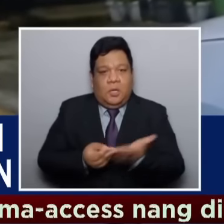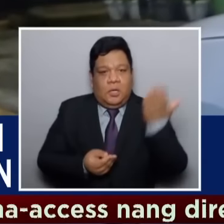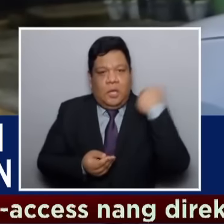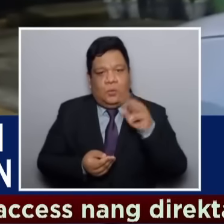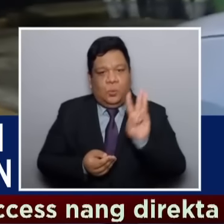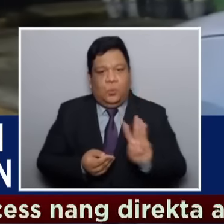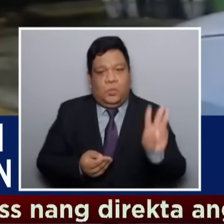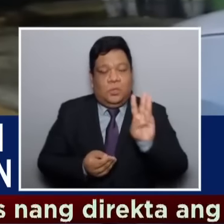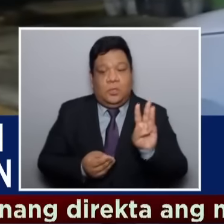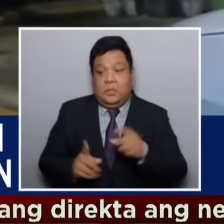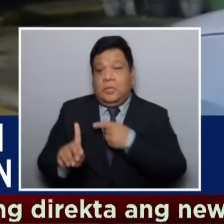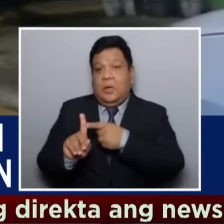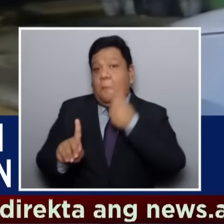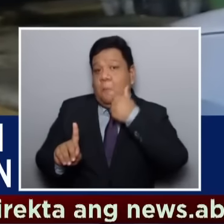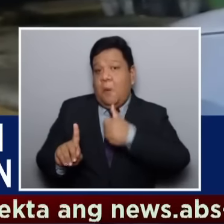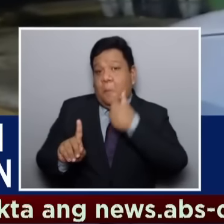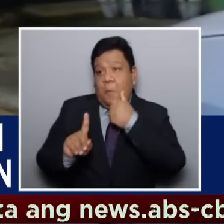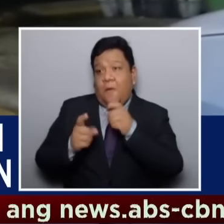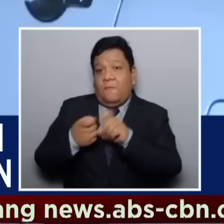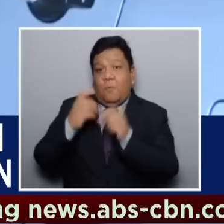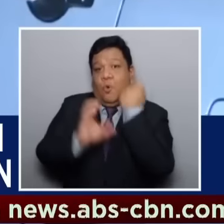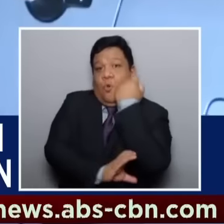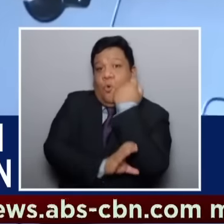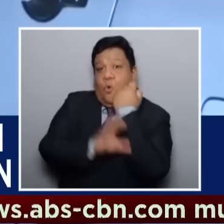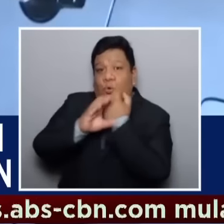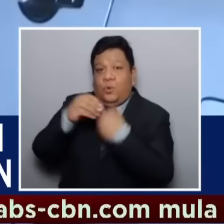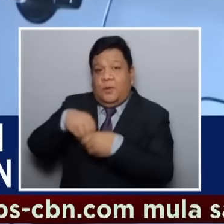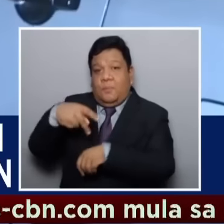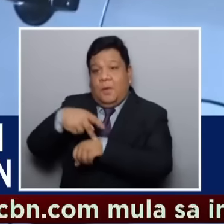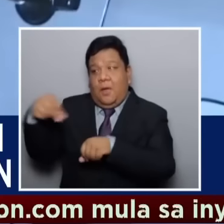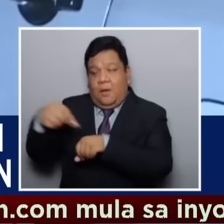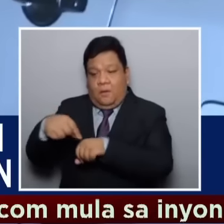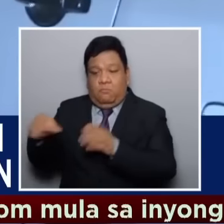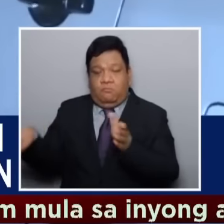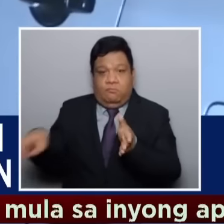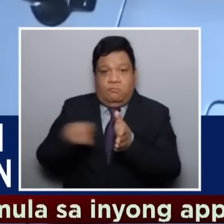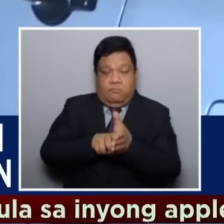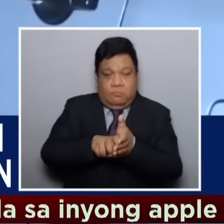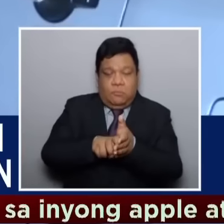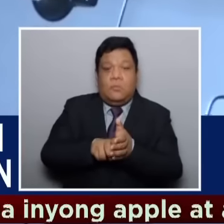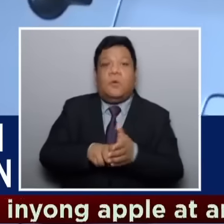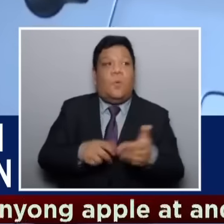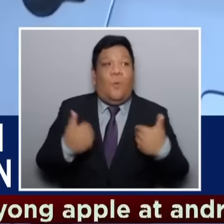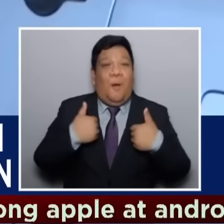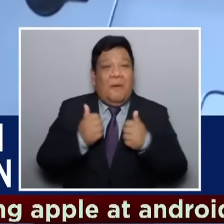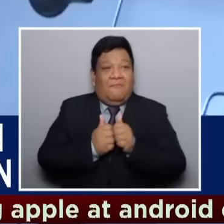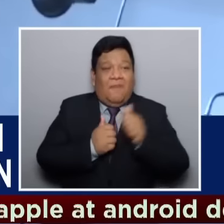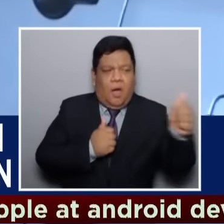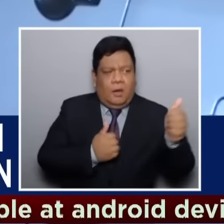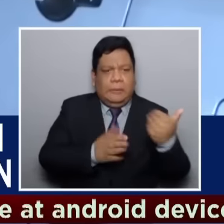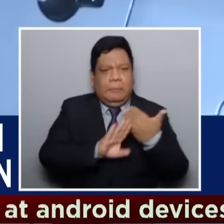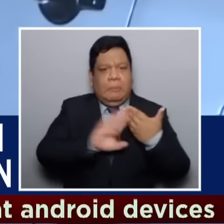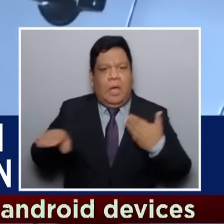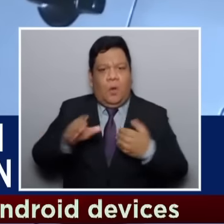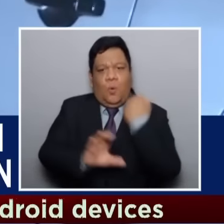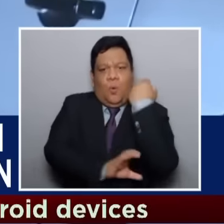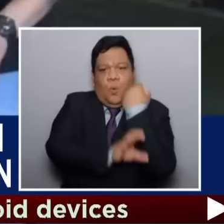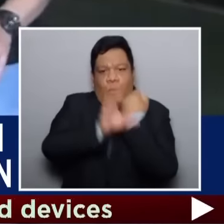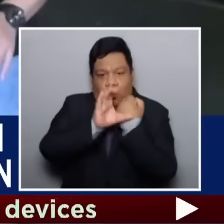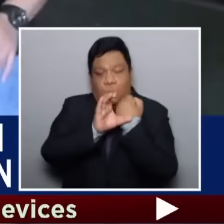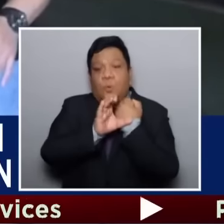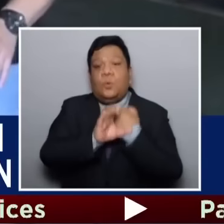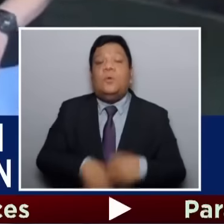ang babae sa isang kondominium sa Paranaque City. Di pa nakakalayo, pinabalik na siya nito sa kondominium kung saan siya nito sinundo. Pero